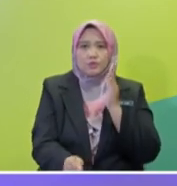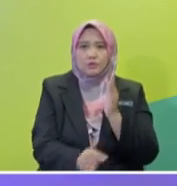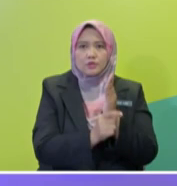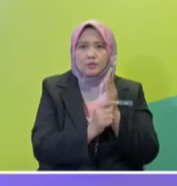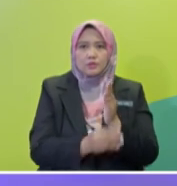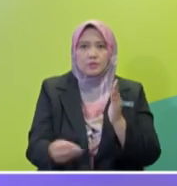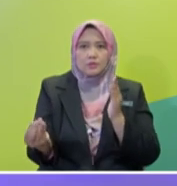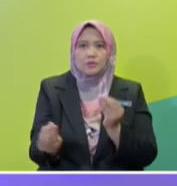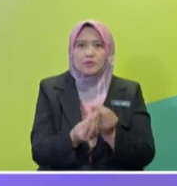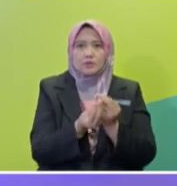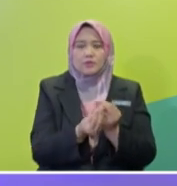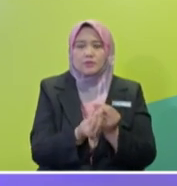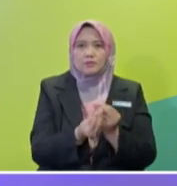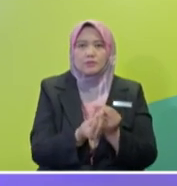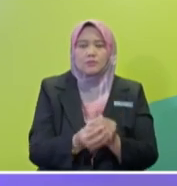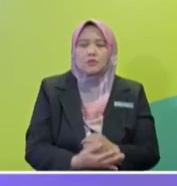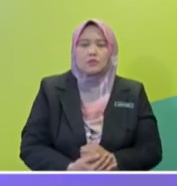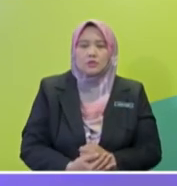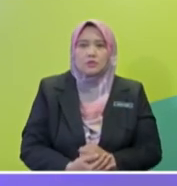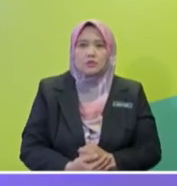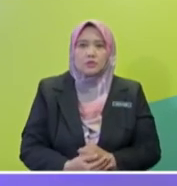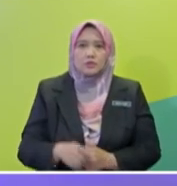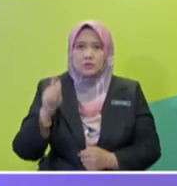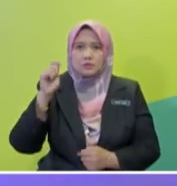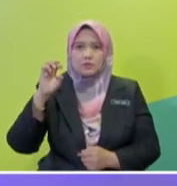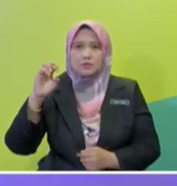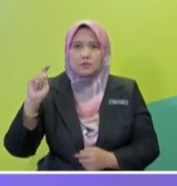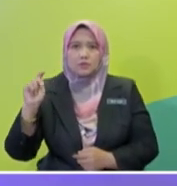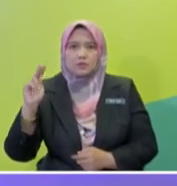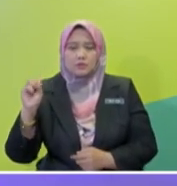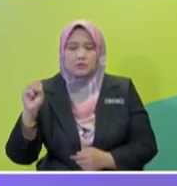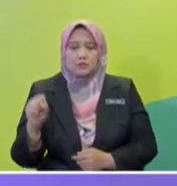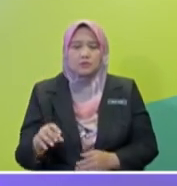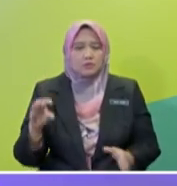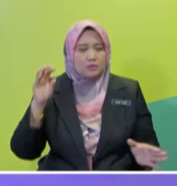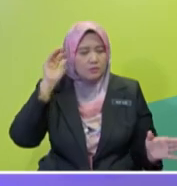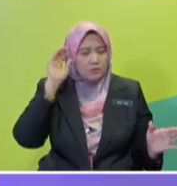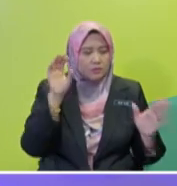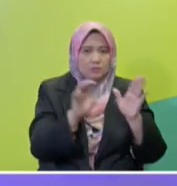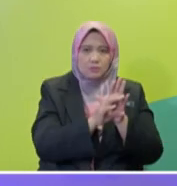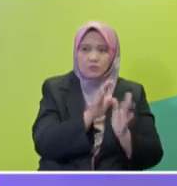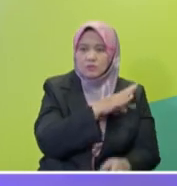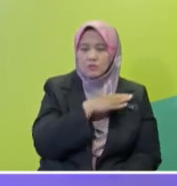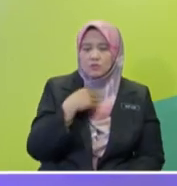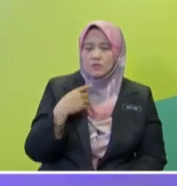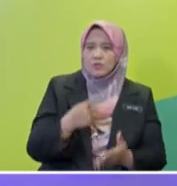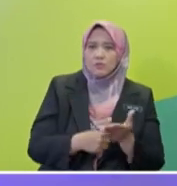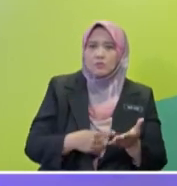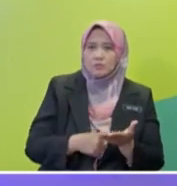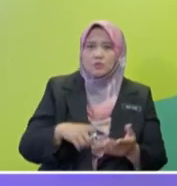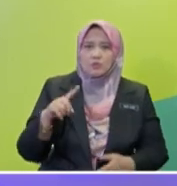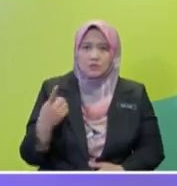perubahannya jadi inilah apa yang kita belajar pada hari ini yang boleh kita gunakan untuk membina laman